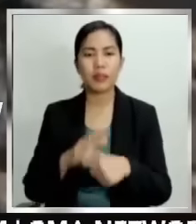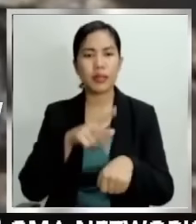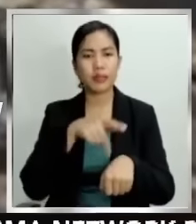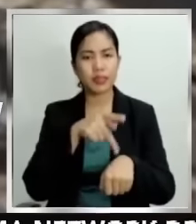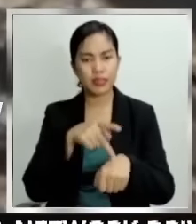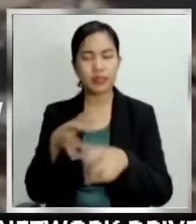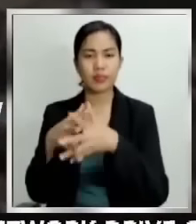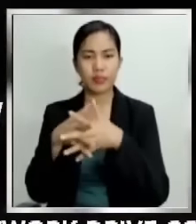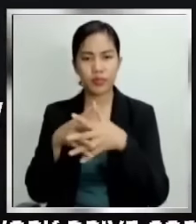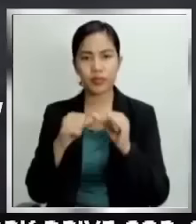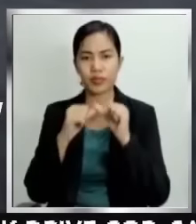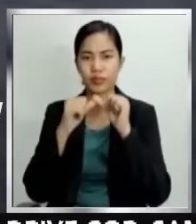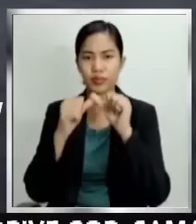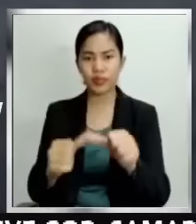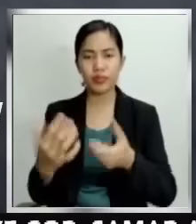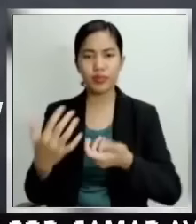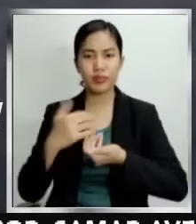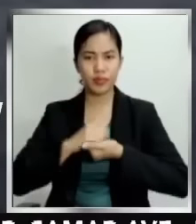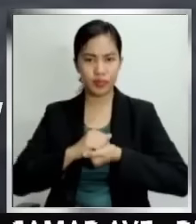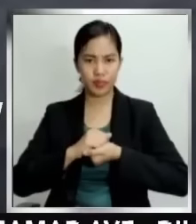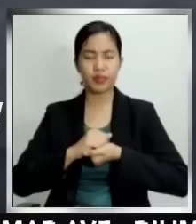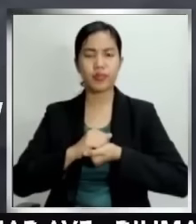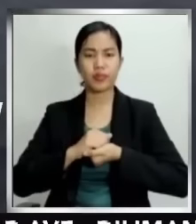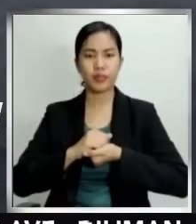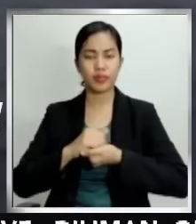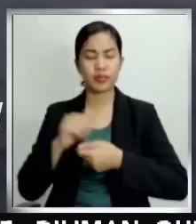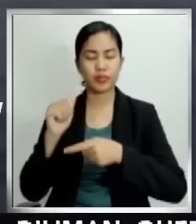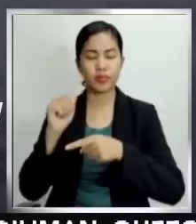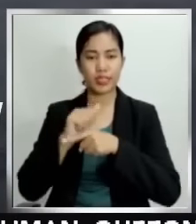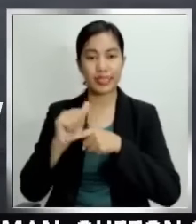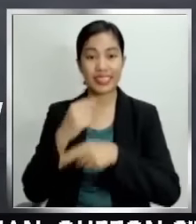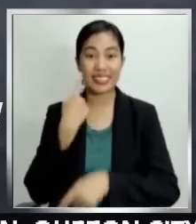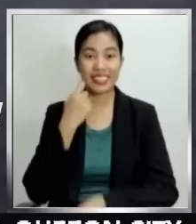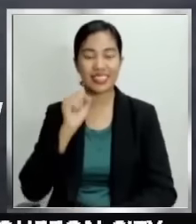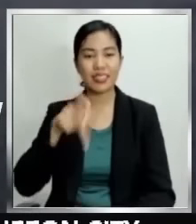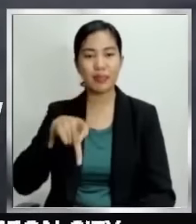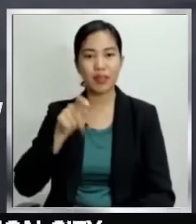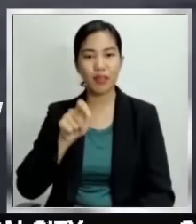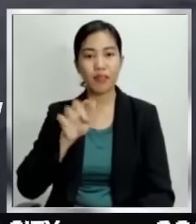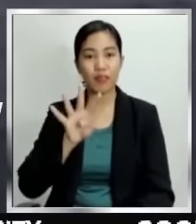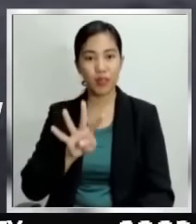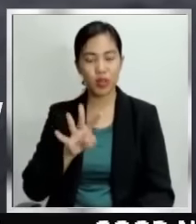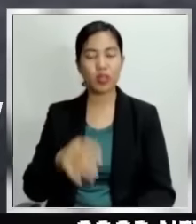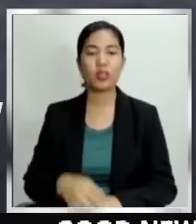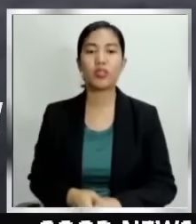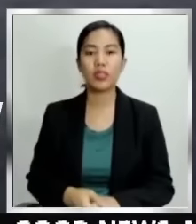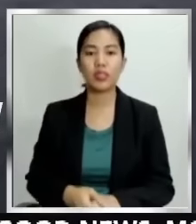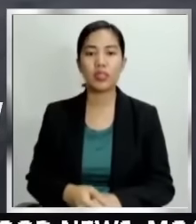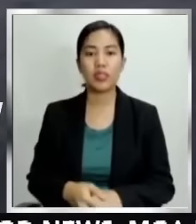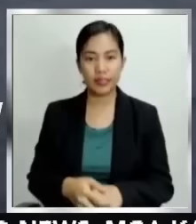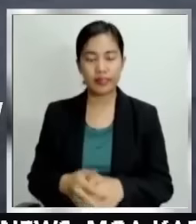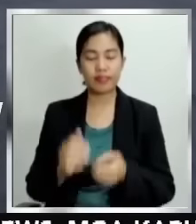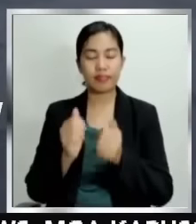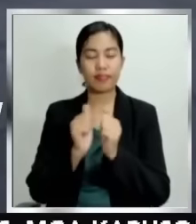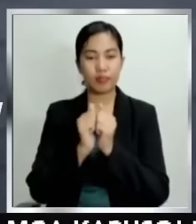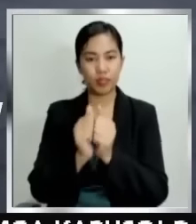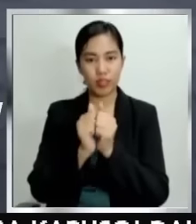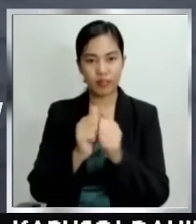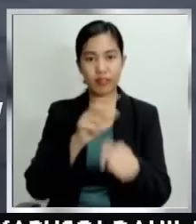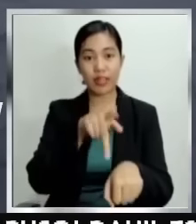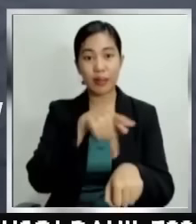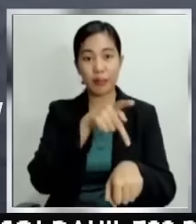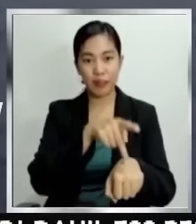nilang joint sail. Matatandaang nitong September 4, sabay na naglayag ang mga barko ng Philippine Navy at U.S. Navy sa